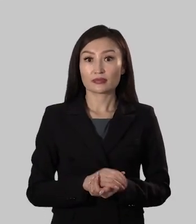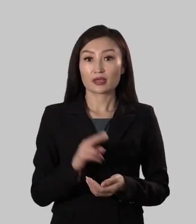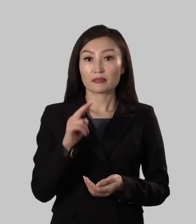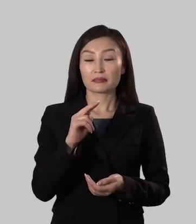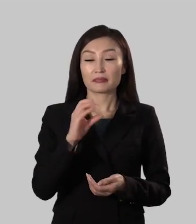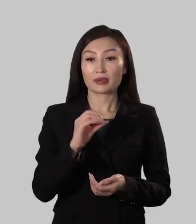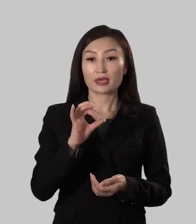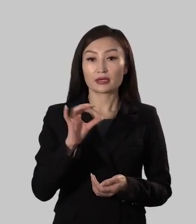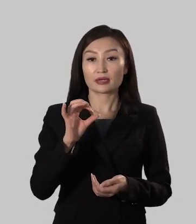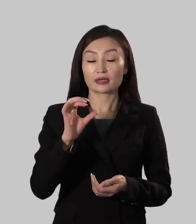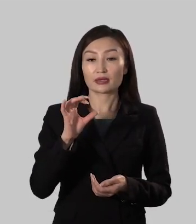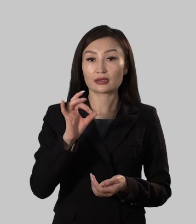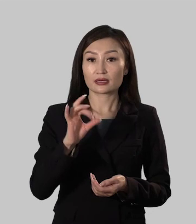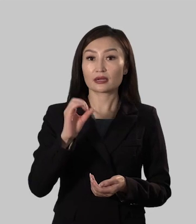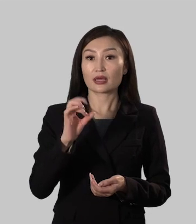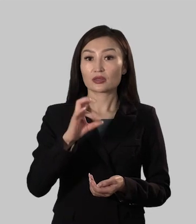В переносном.